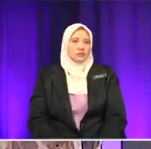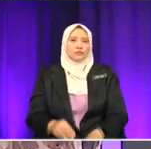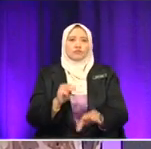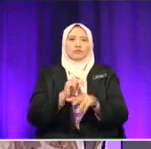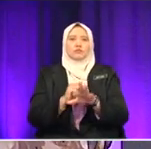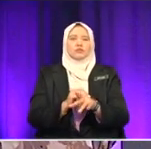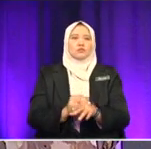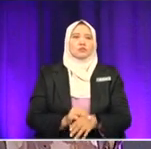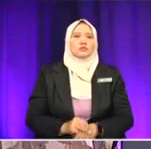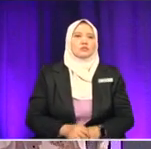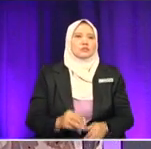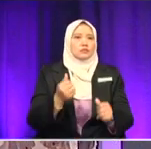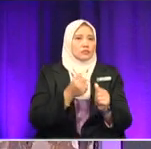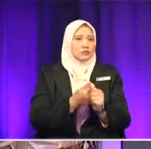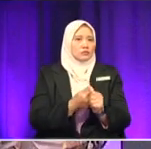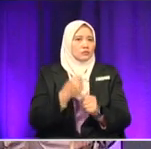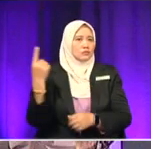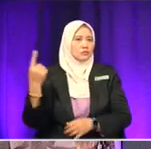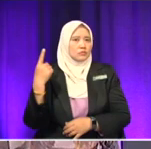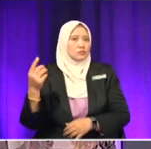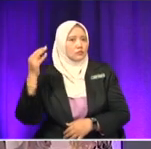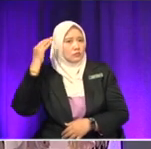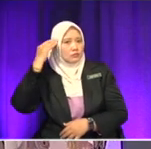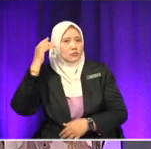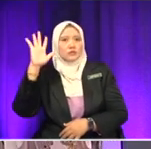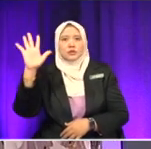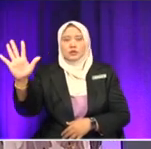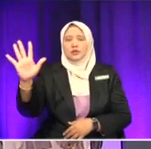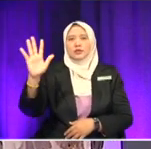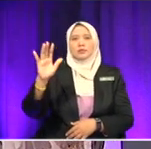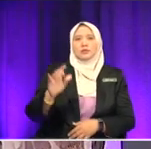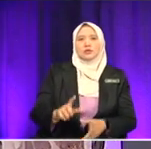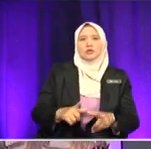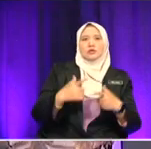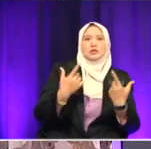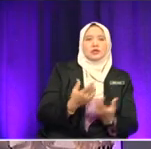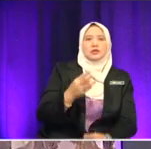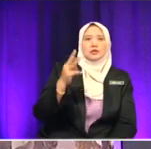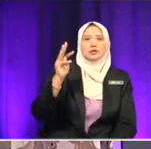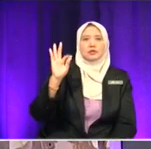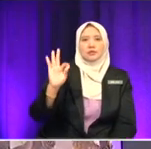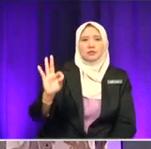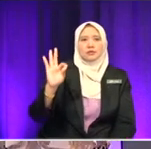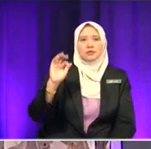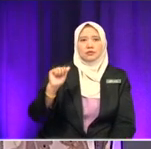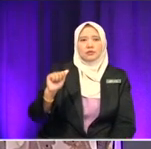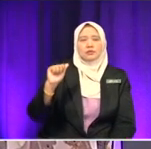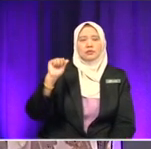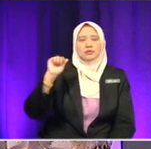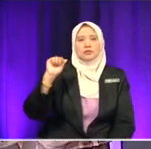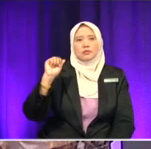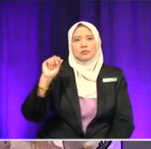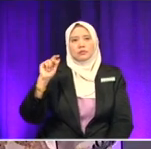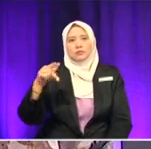mikroorganisma. Dan sentiasa ingat, kita ada 5 kelas mikroorganisma dan cara untuk mengingatnya adalah FAPBV,